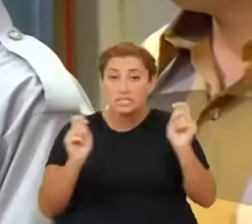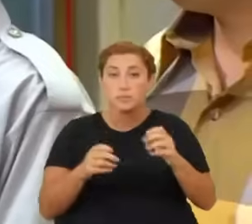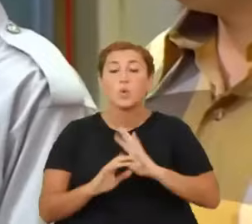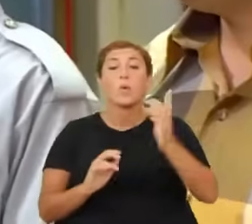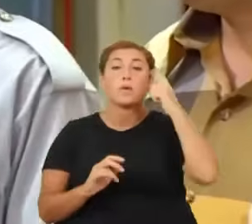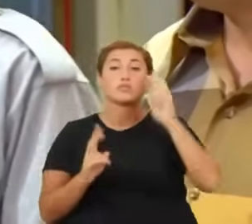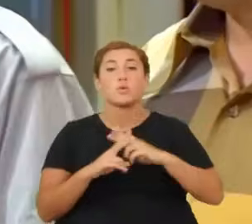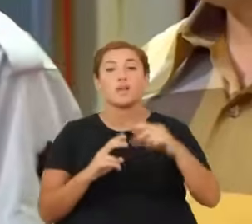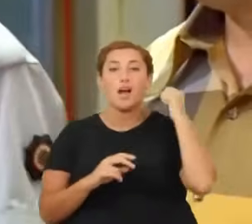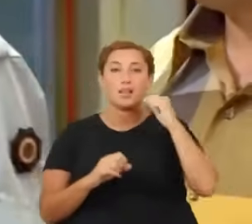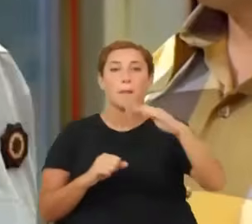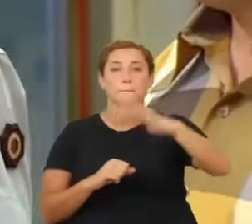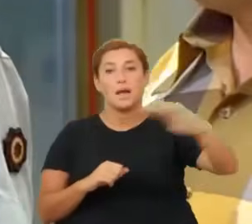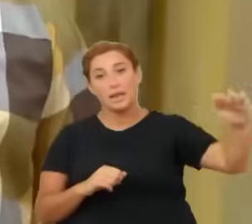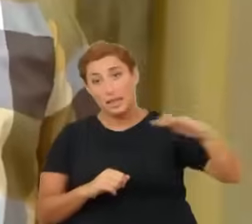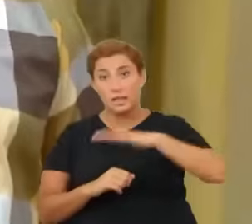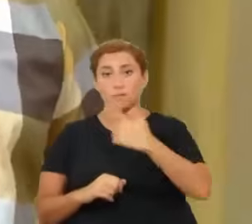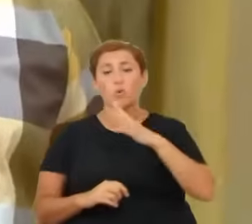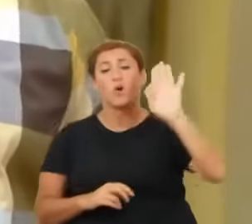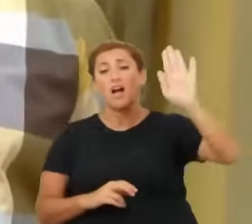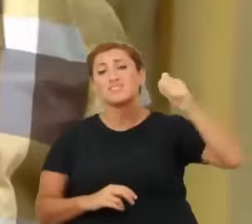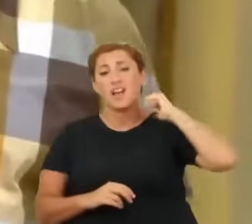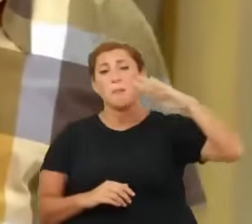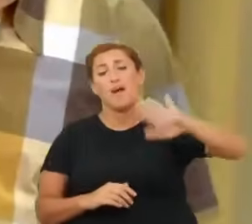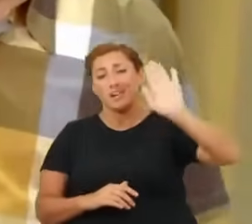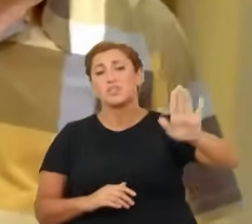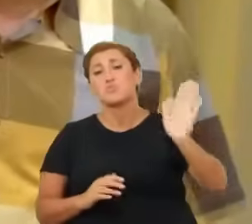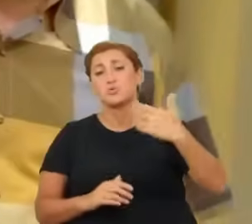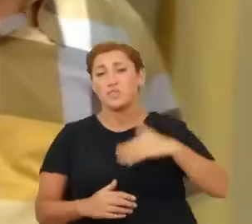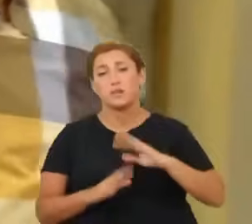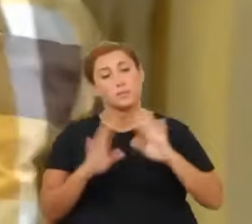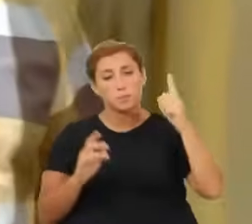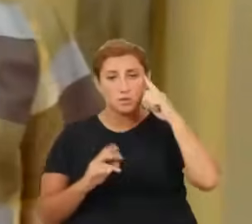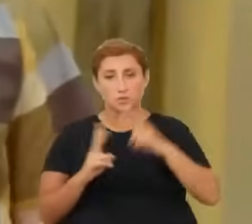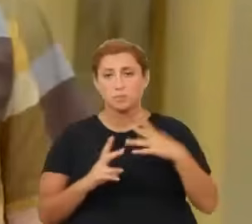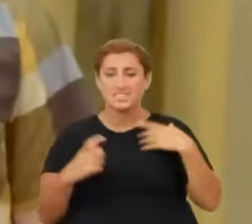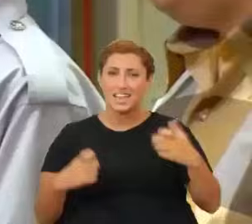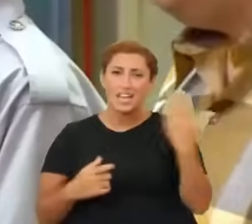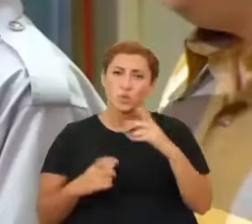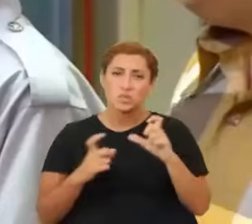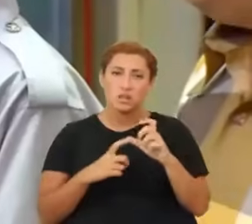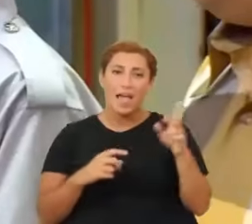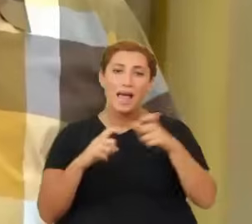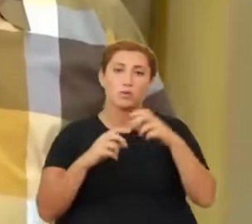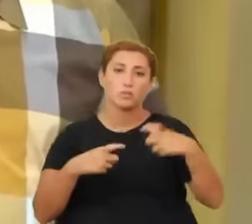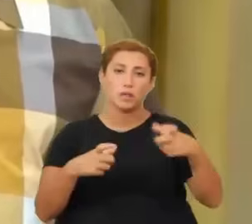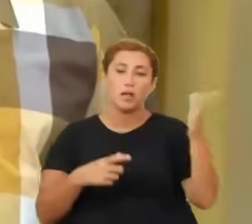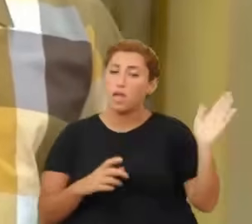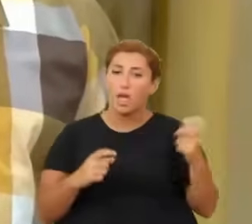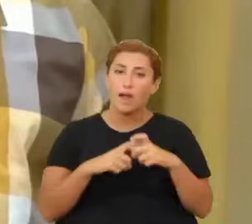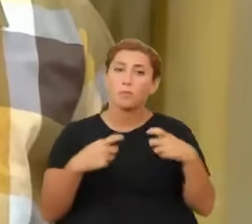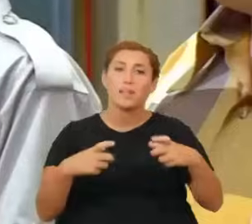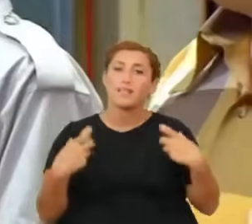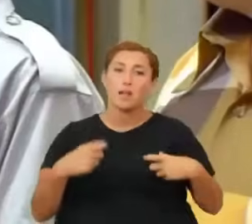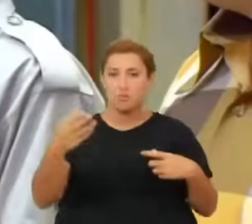Ya yok başkomiserim, arkadan park yerinden getireyim mi diye soruyorum. Yok kalsın, arkadan park yerinde kalsın. Boş ver. Peki başkomiserim. Biz nereye gidiyoruz Selahattin? Ergun Plak'a. Ergun